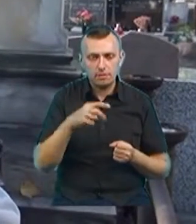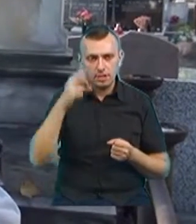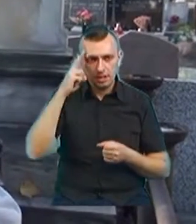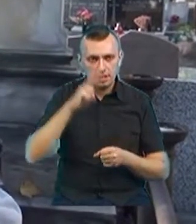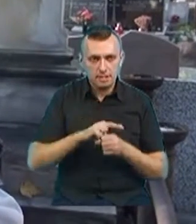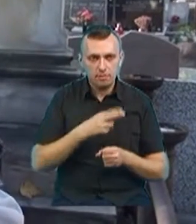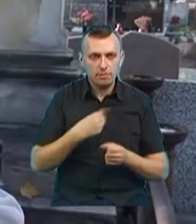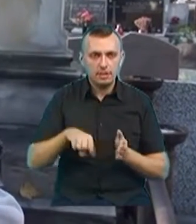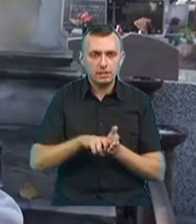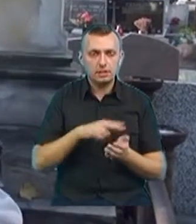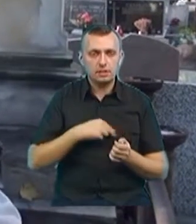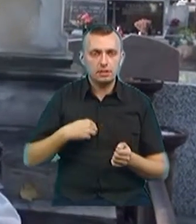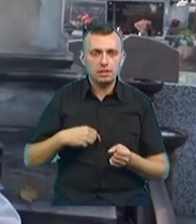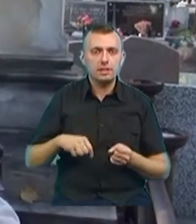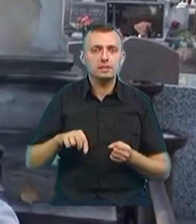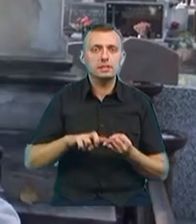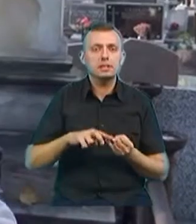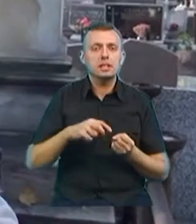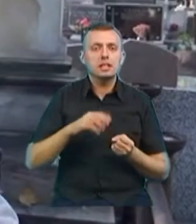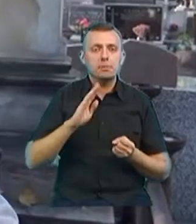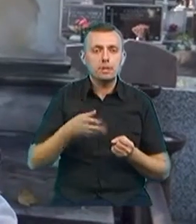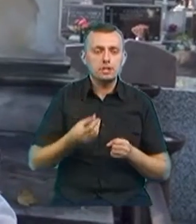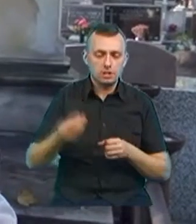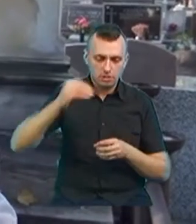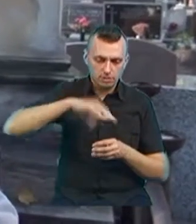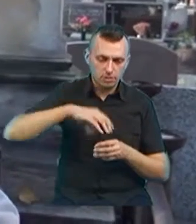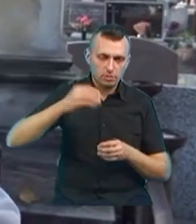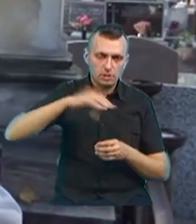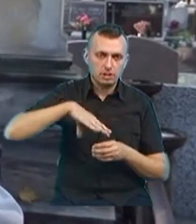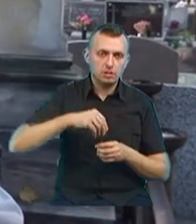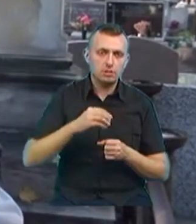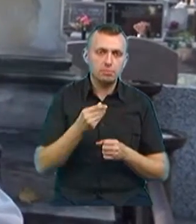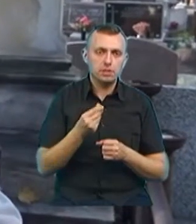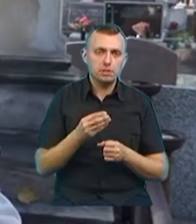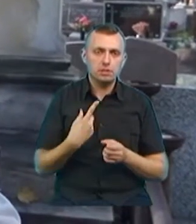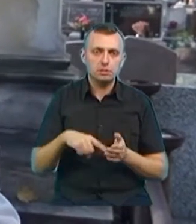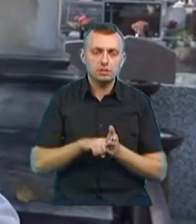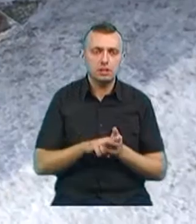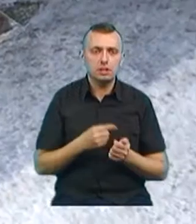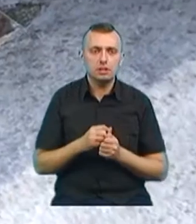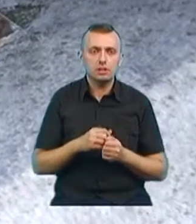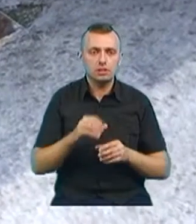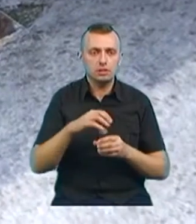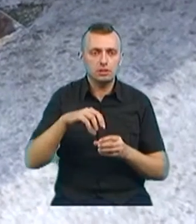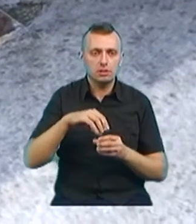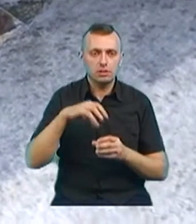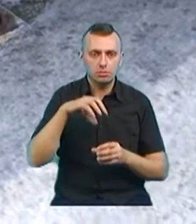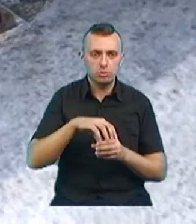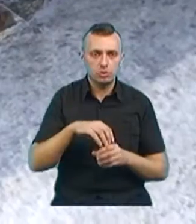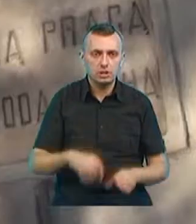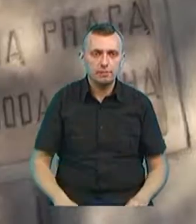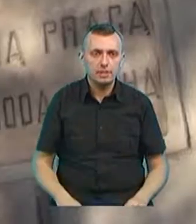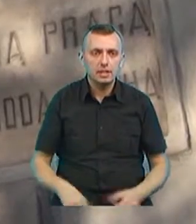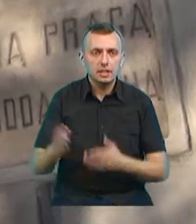darzycie nas Państwo zaufaniem o tyle, że tą złotówkę do puszek wrzucicie. W tym roku TPZK